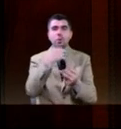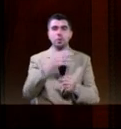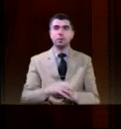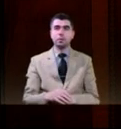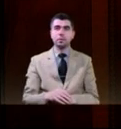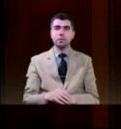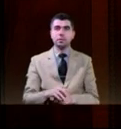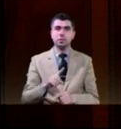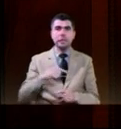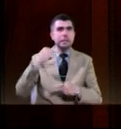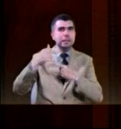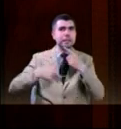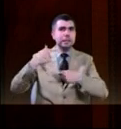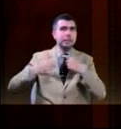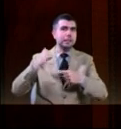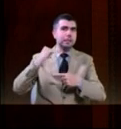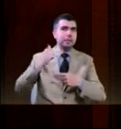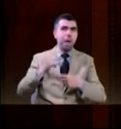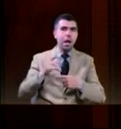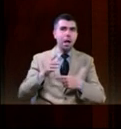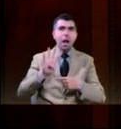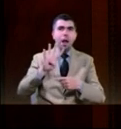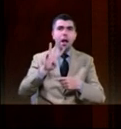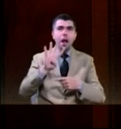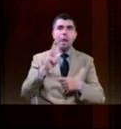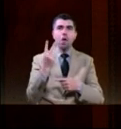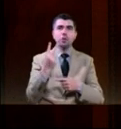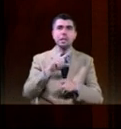هادشي في 24 ساعه كل 24 ساعه جوج المرات.